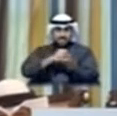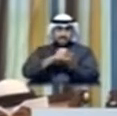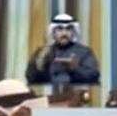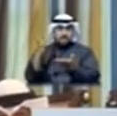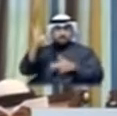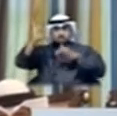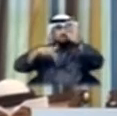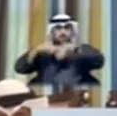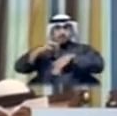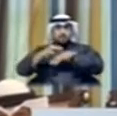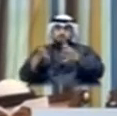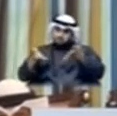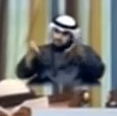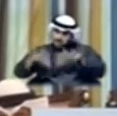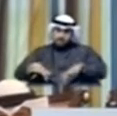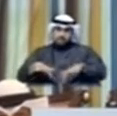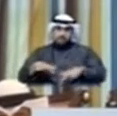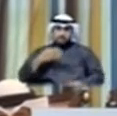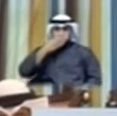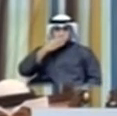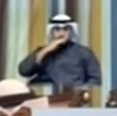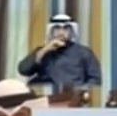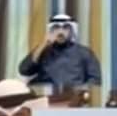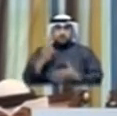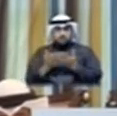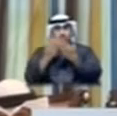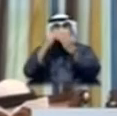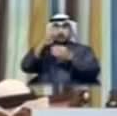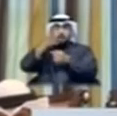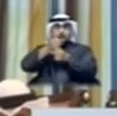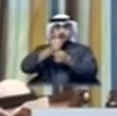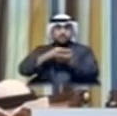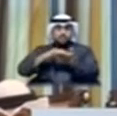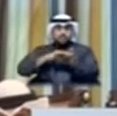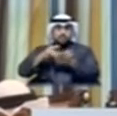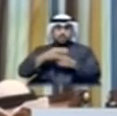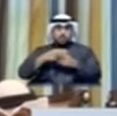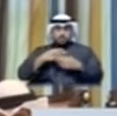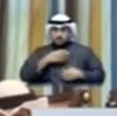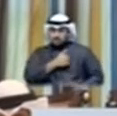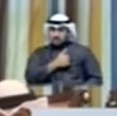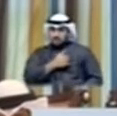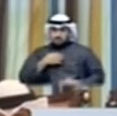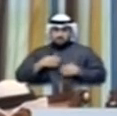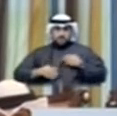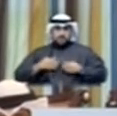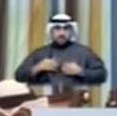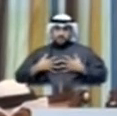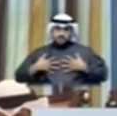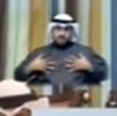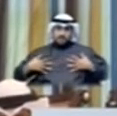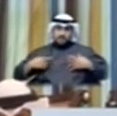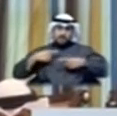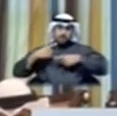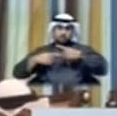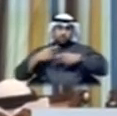فربنا يديم الأمن والأمان والفرحة على قلوب ونفوس أهل الكويت.